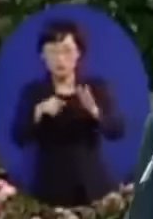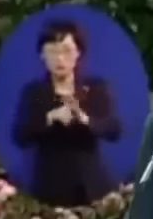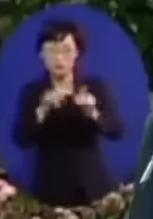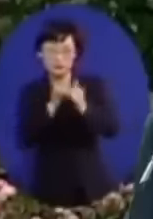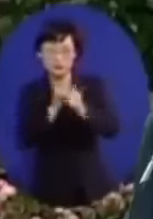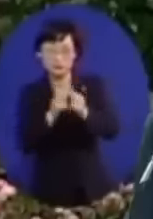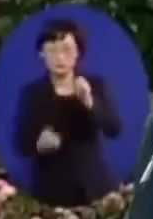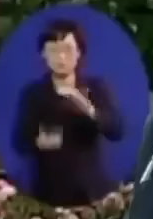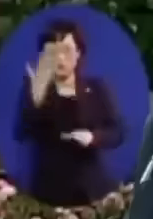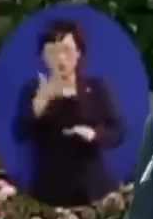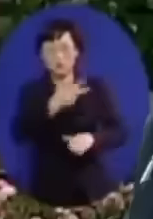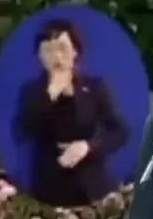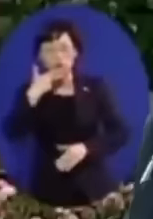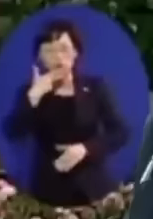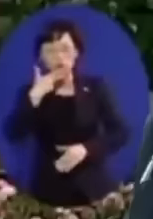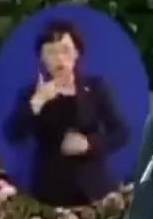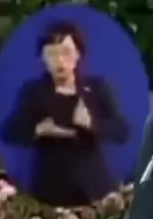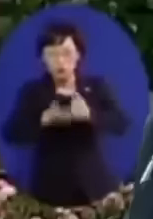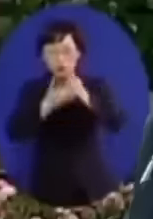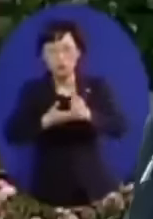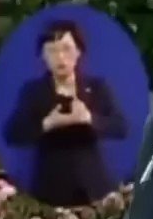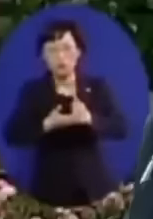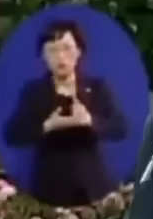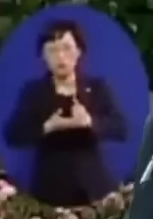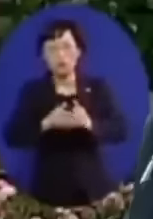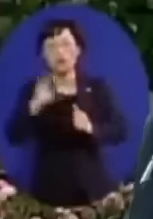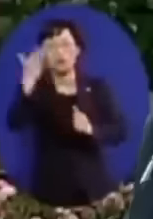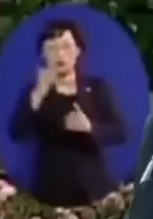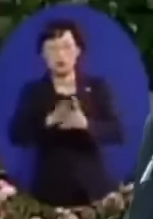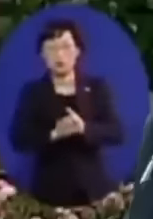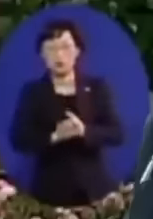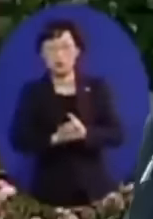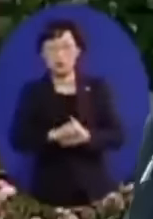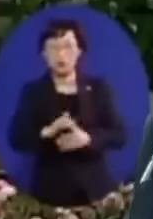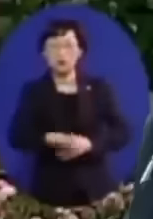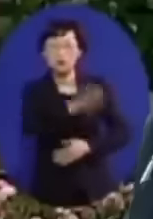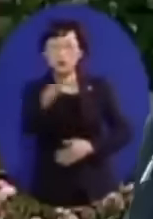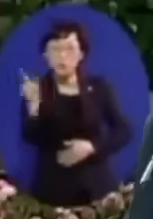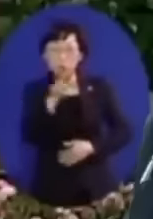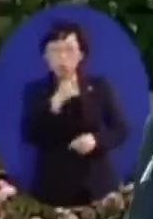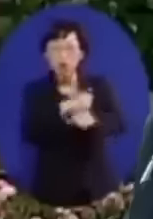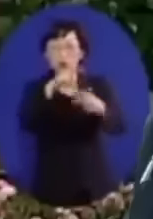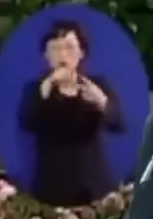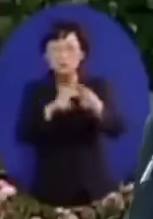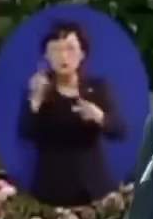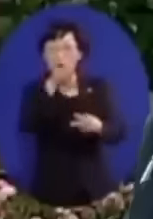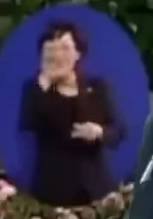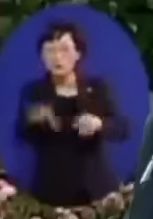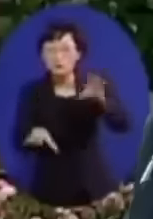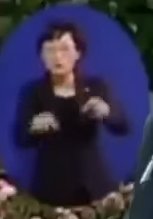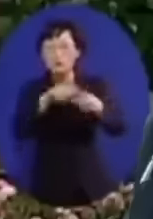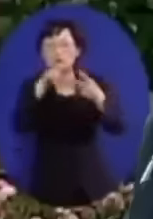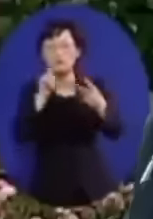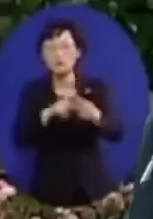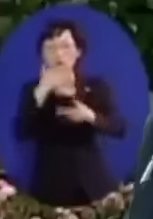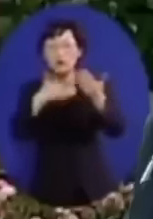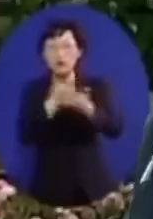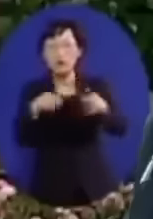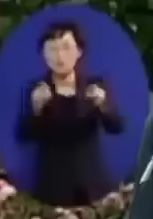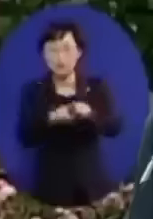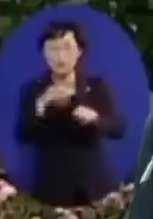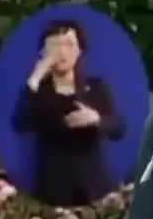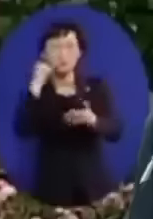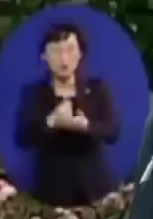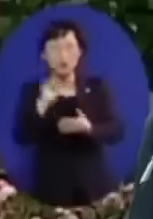받는 나라로 공화국으로 만들었던 것입니다. 우리가 무엇하든지 어디에 있든지 하나님과 함께할 때는 형통한 삶을